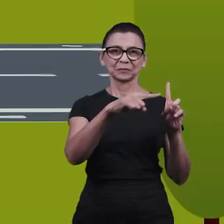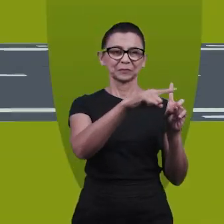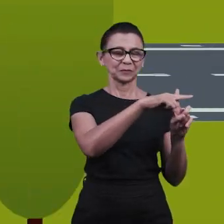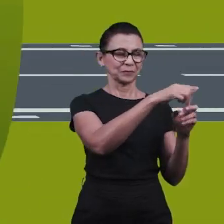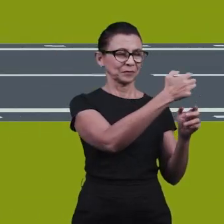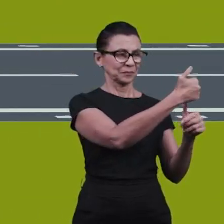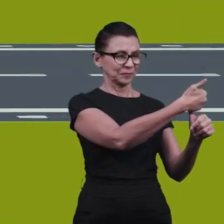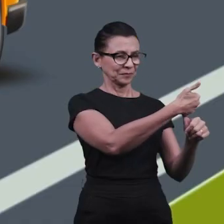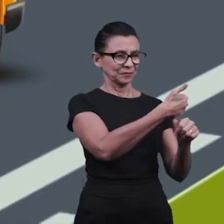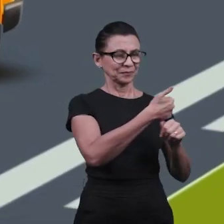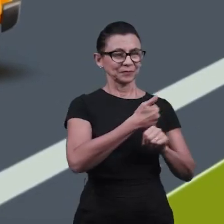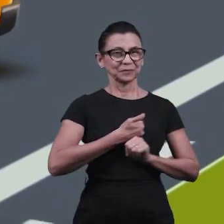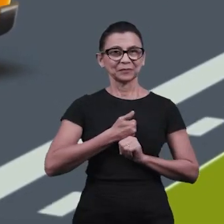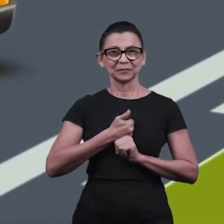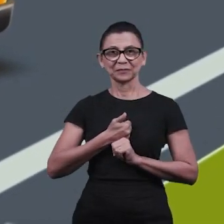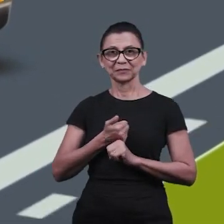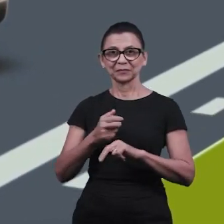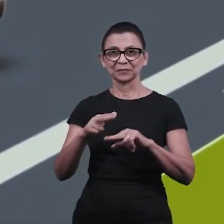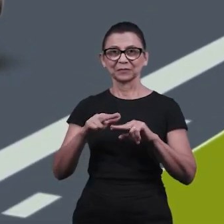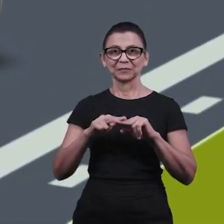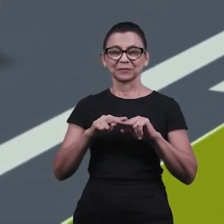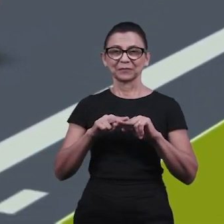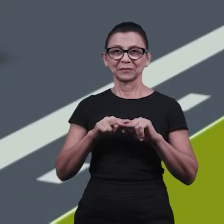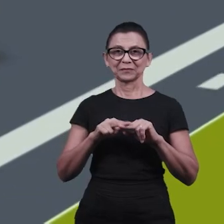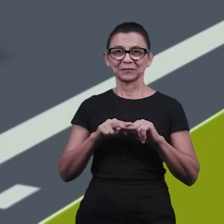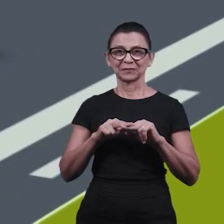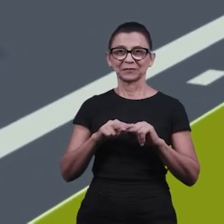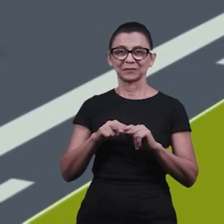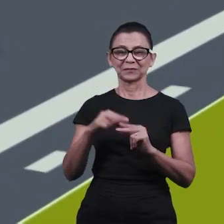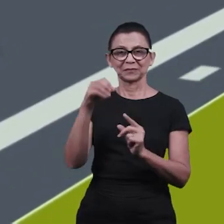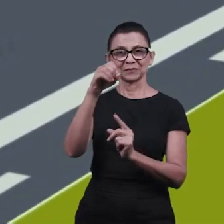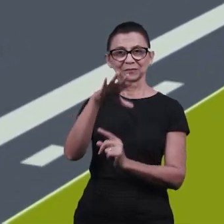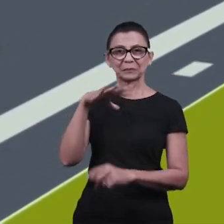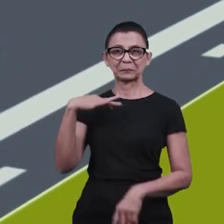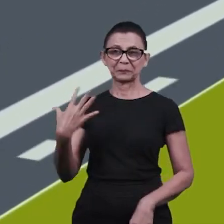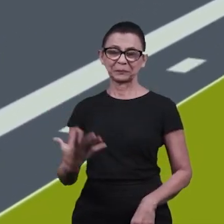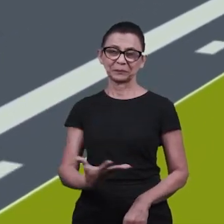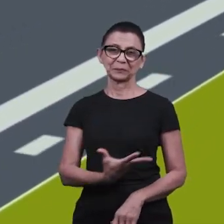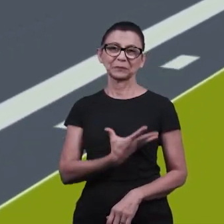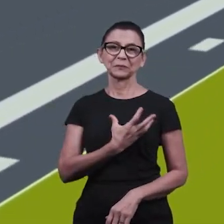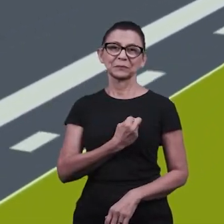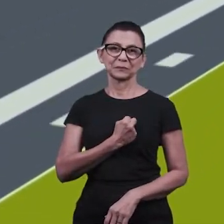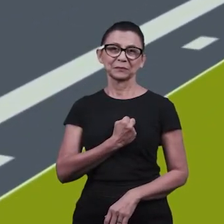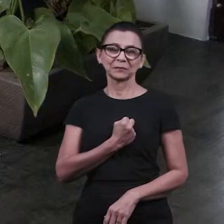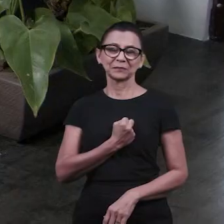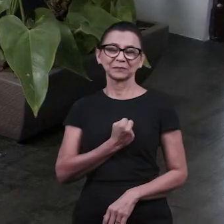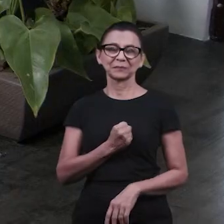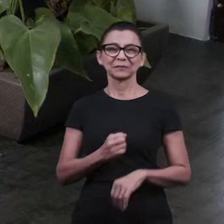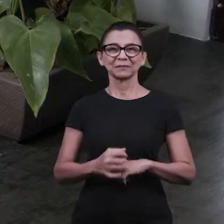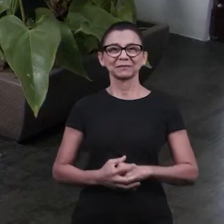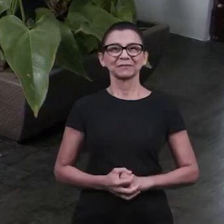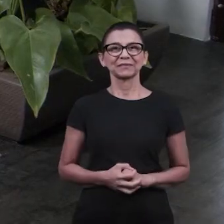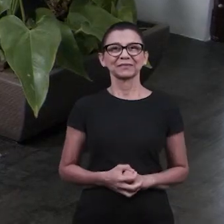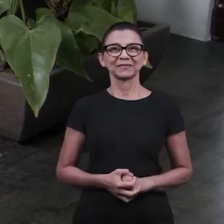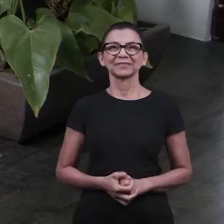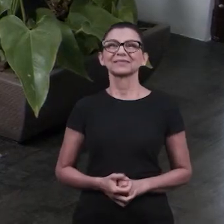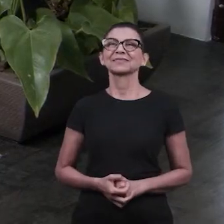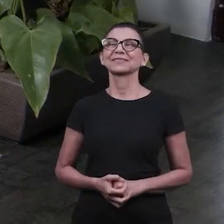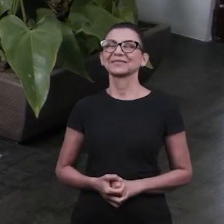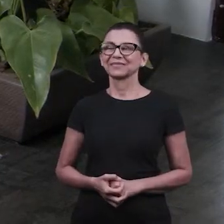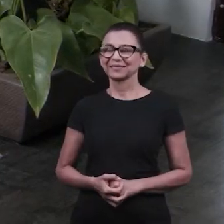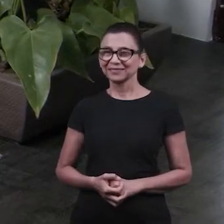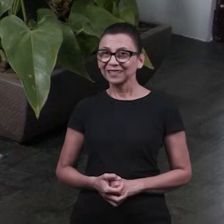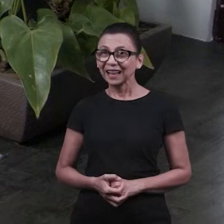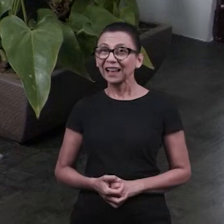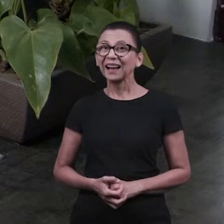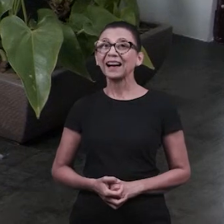depositou. Eu fui salvo pela graça que em mim depositou. Et nous allons avoir encore